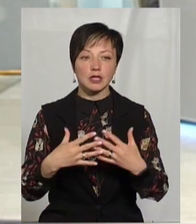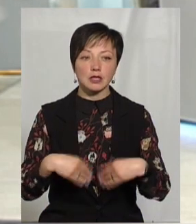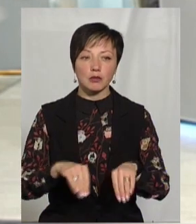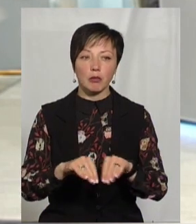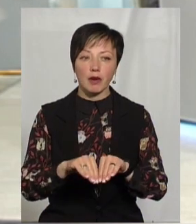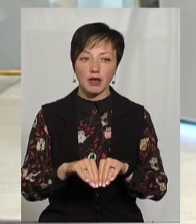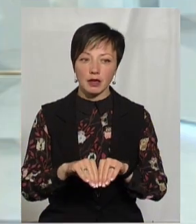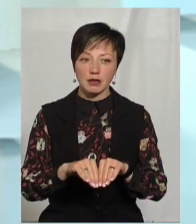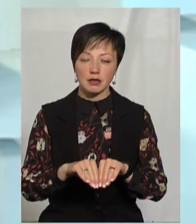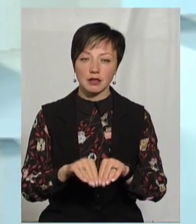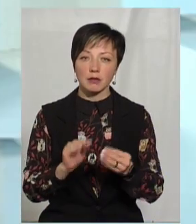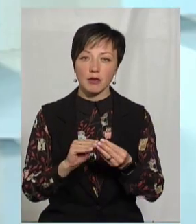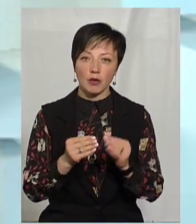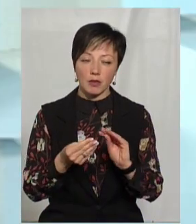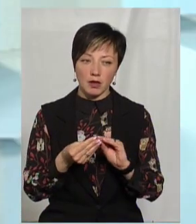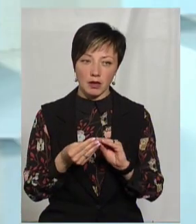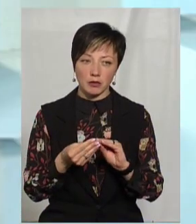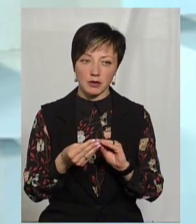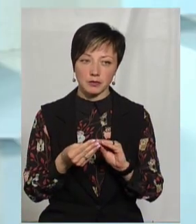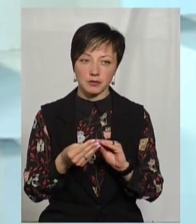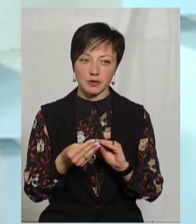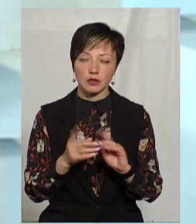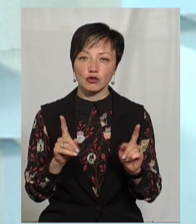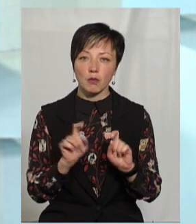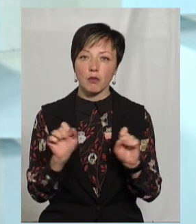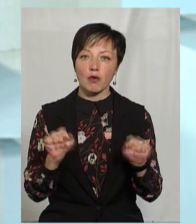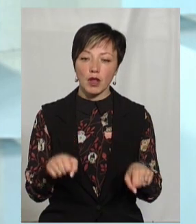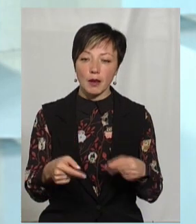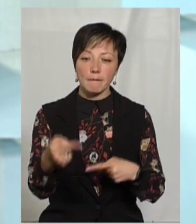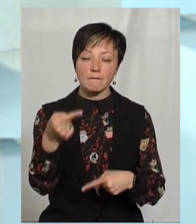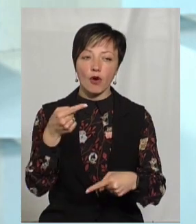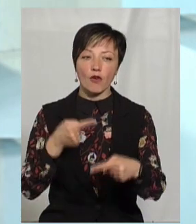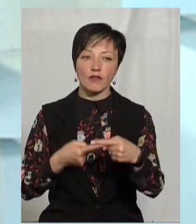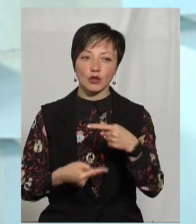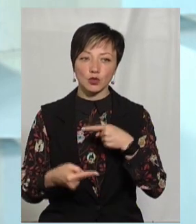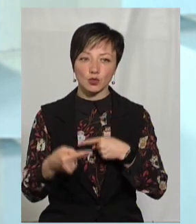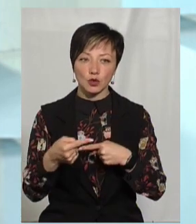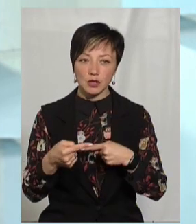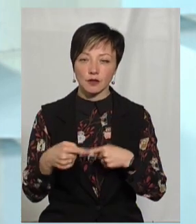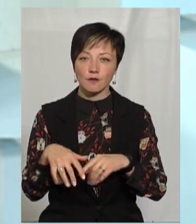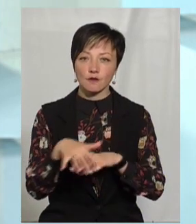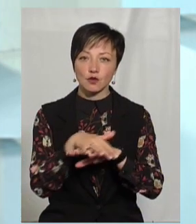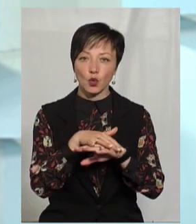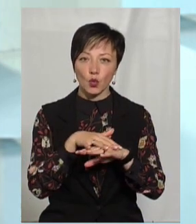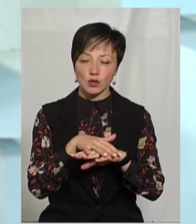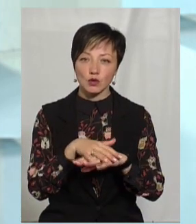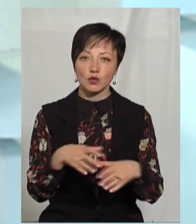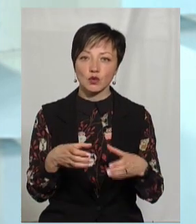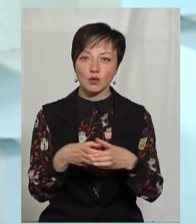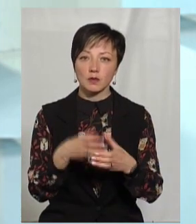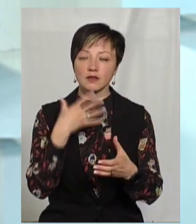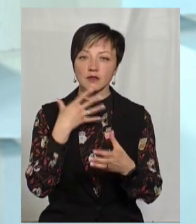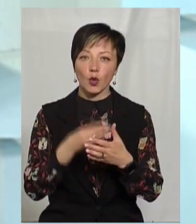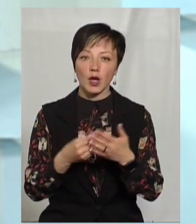сімейні ці проблеми, щоб вони могли повернутися в соціум повернутися в свої